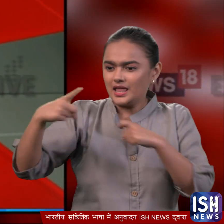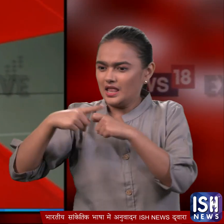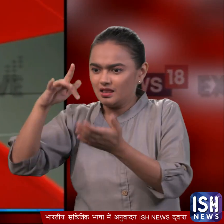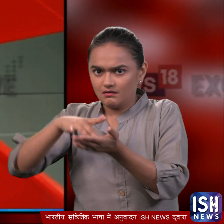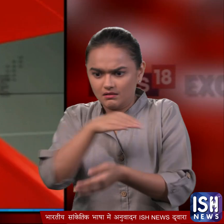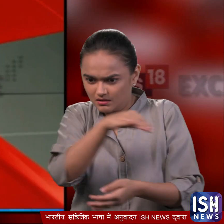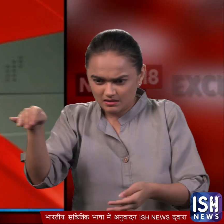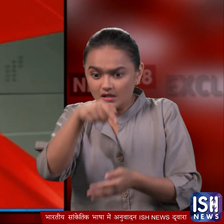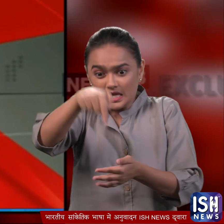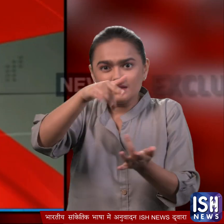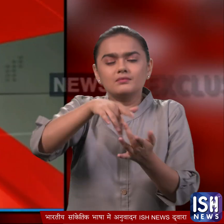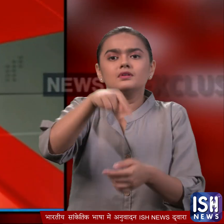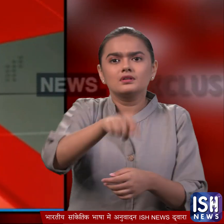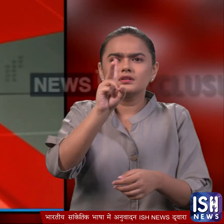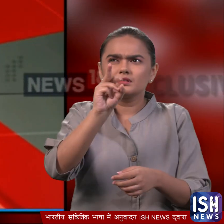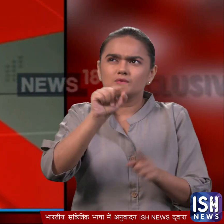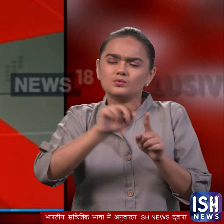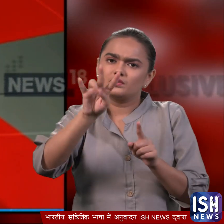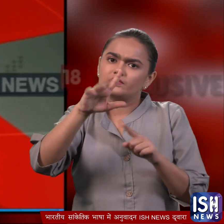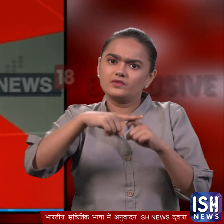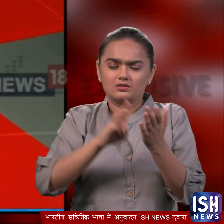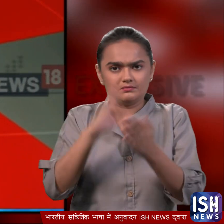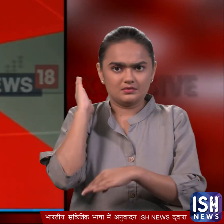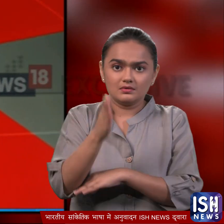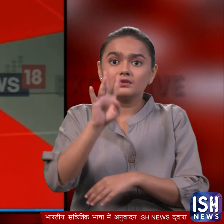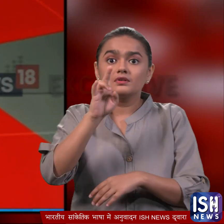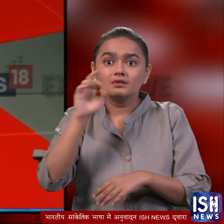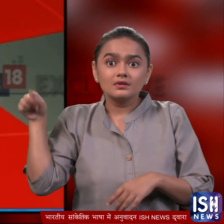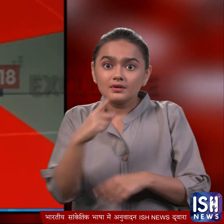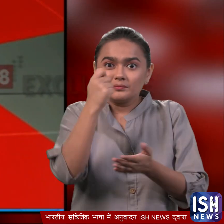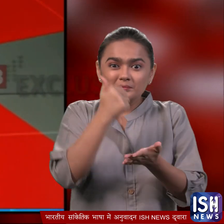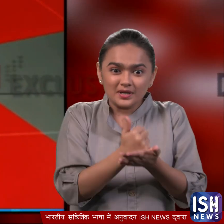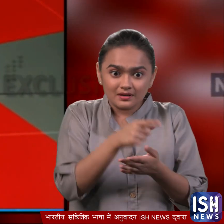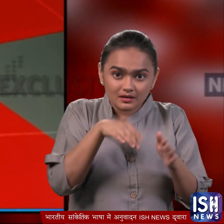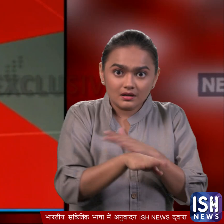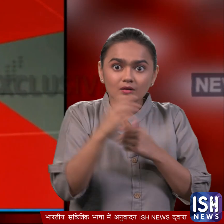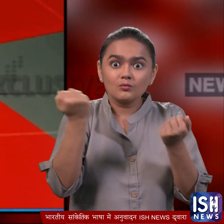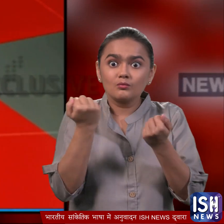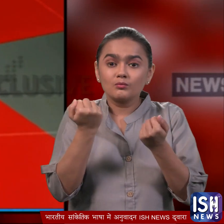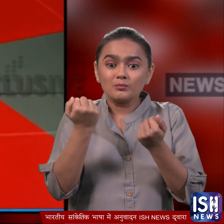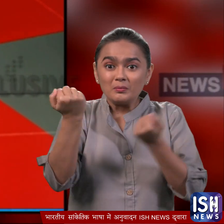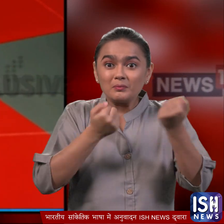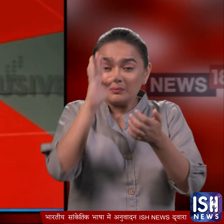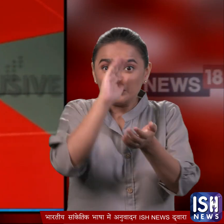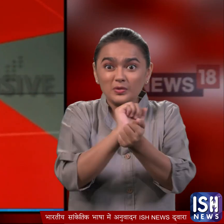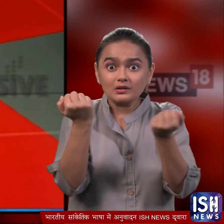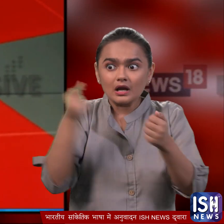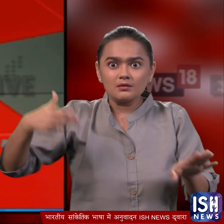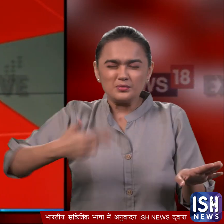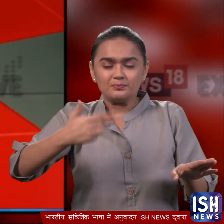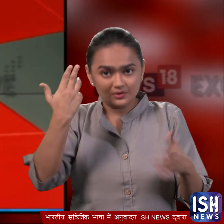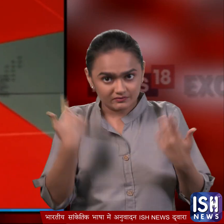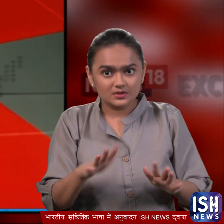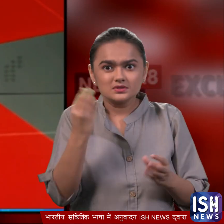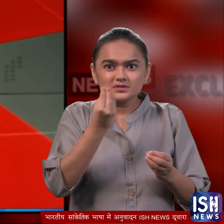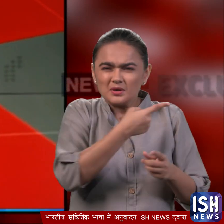से कैथल जाने वाली सड़क पर है और जिला मुख्यालय से करीब 20-25 किलोमीटर दूर है, जहां लुटेरों ने बैंक से निकलते समय पुलिस की गाड़ी पर भी गोली चला